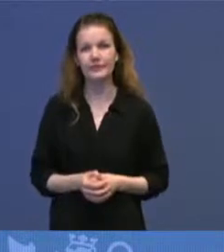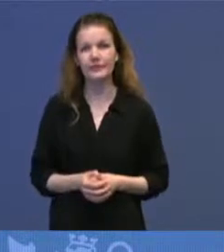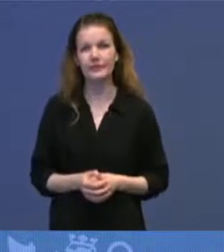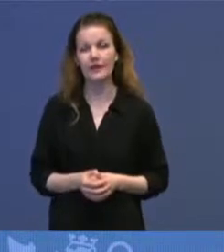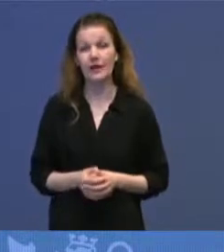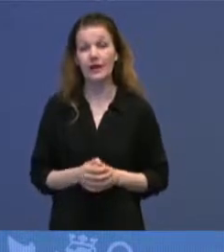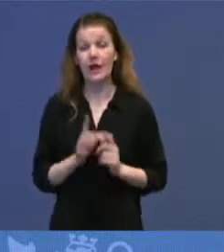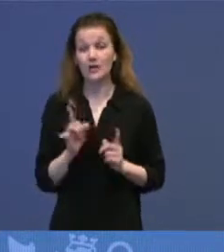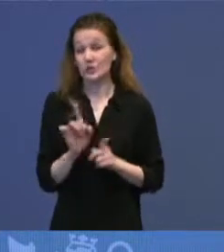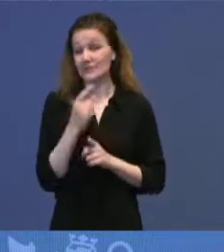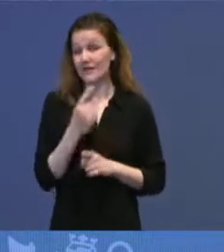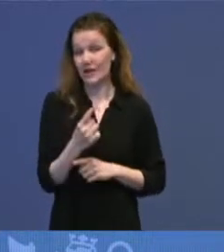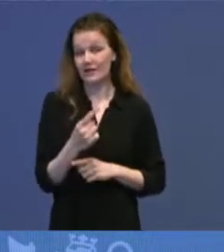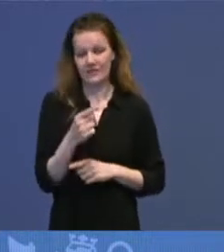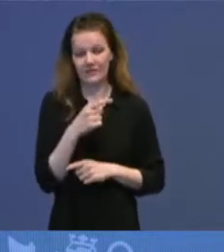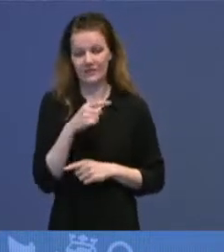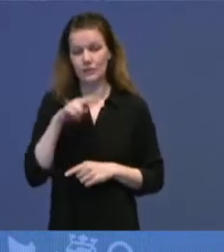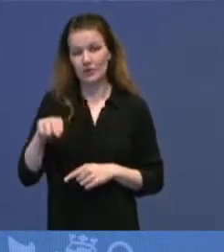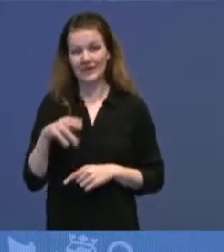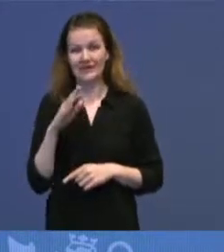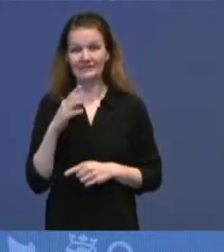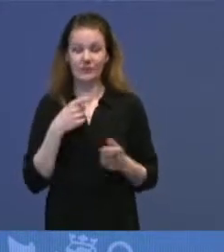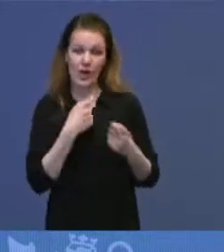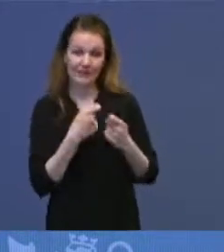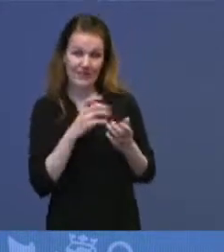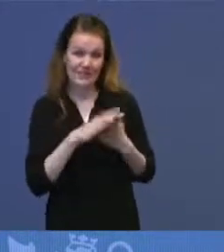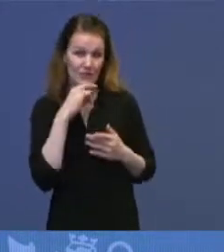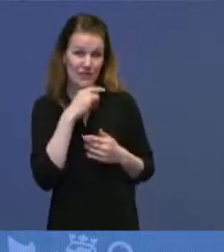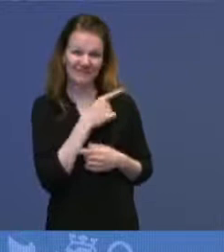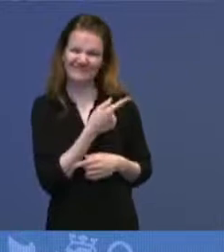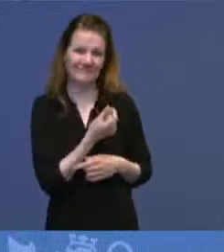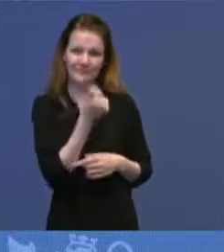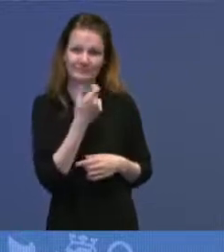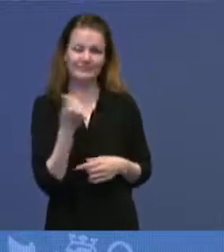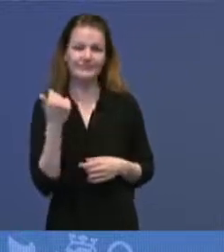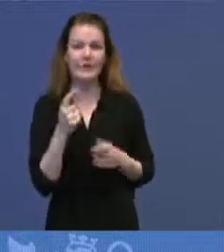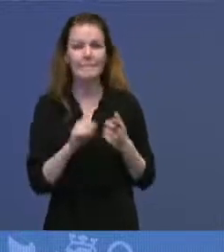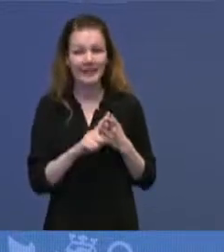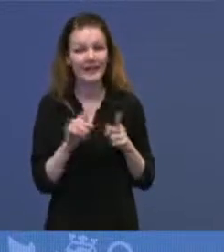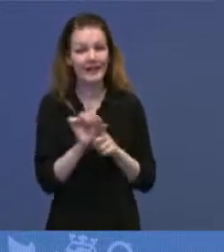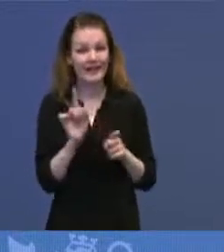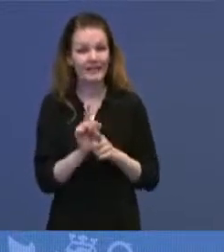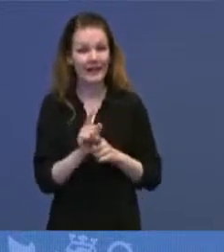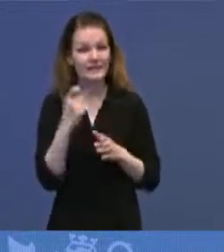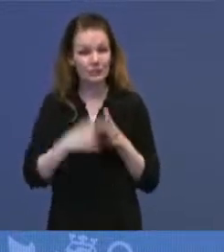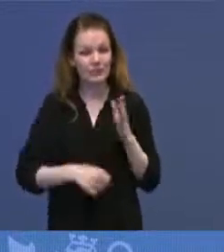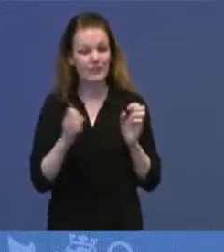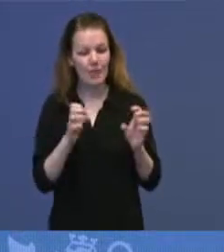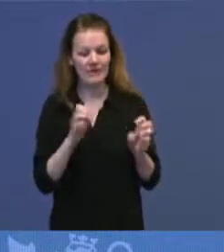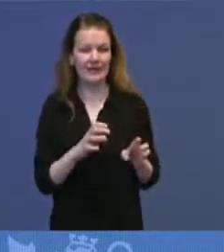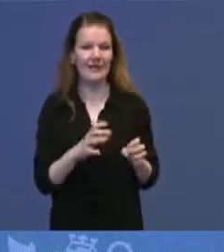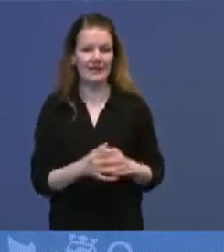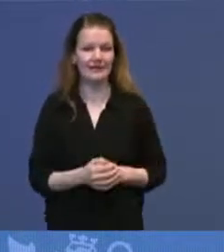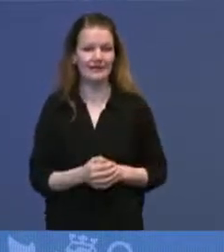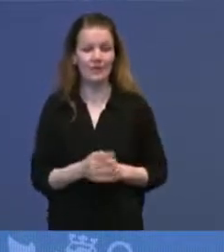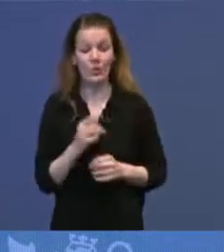Russland begrenset. Men i Øst-Finnmark så rammer sanksjonene. Omfang av det skal vi følge nøye